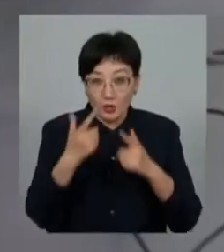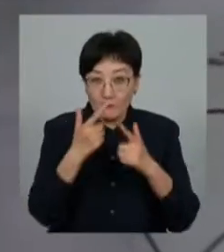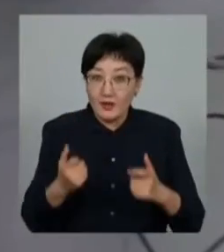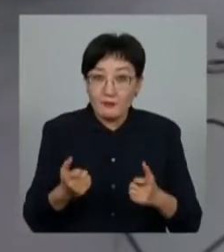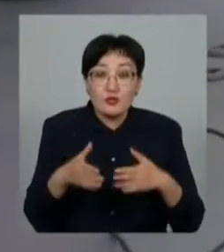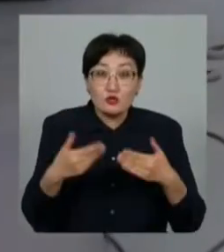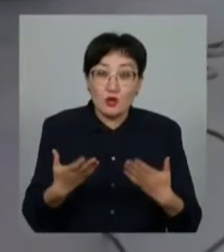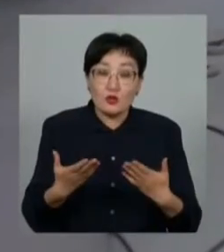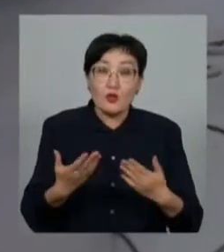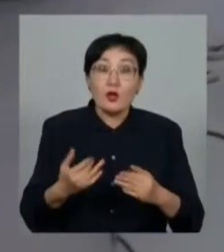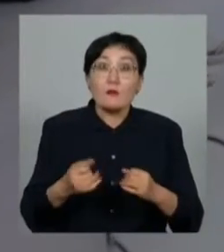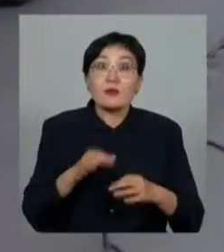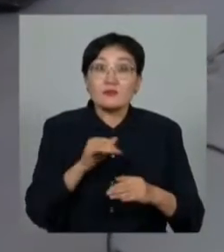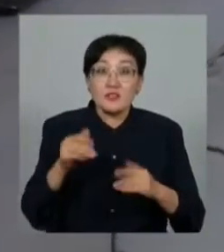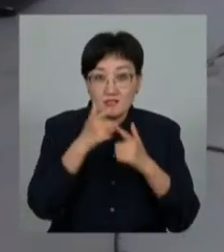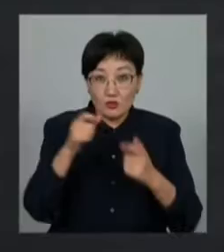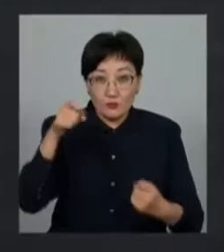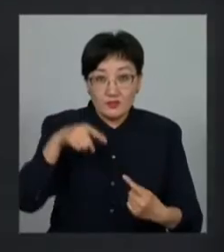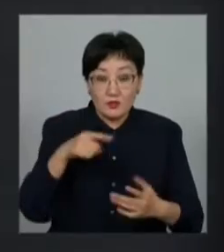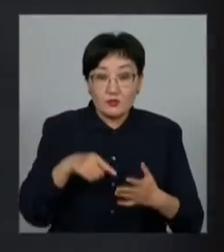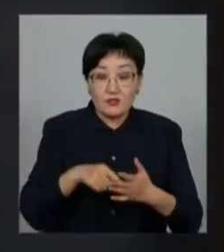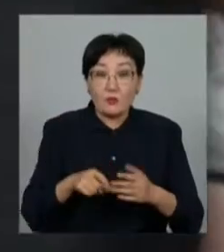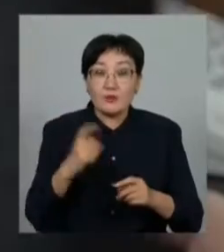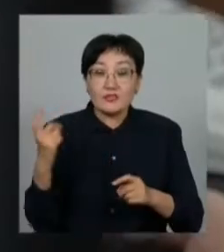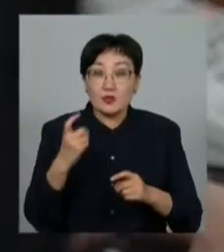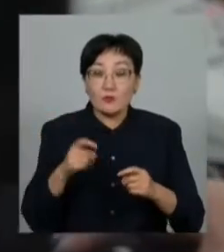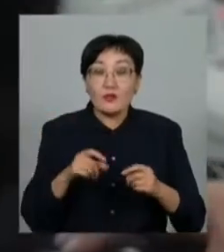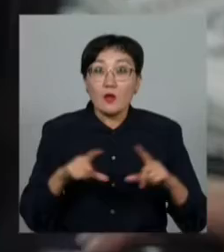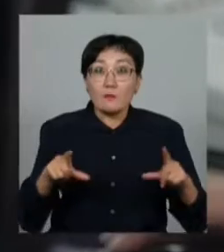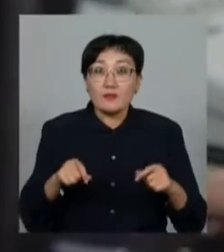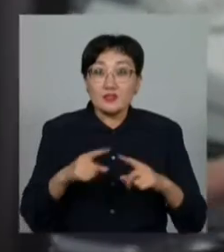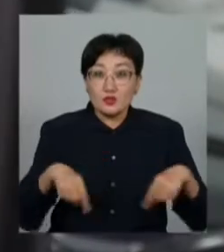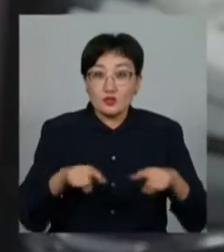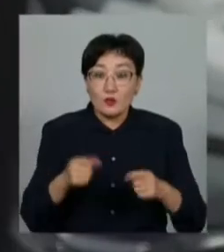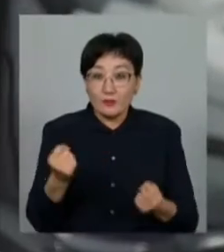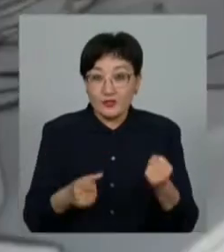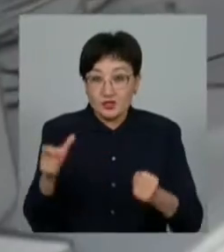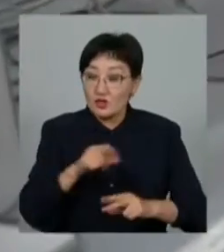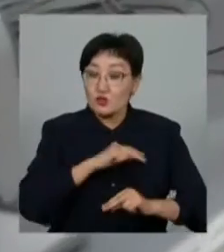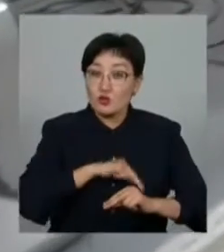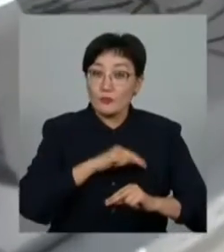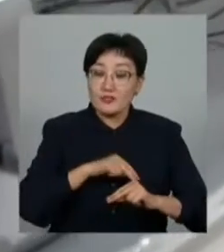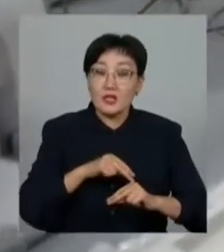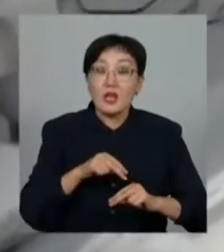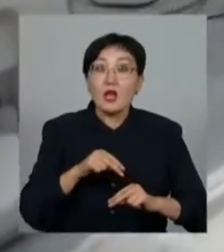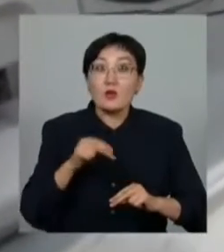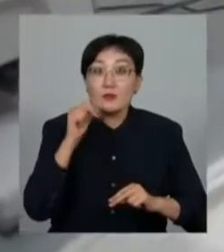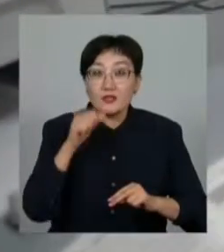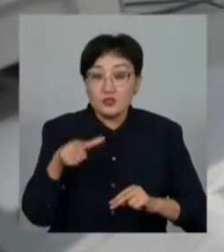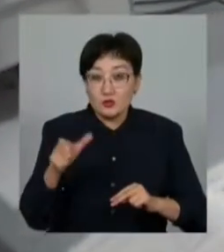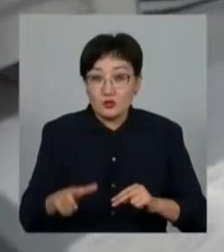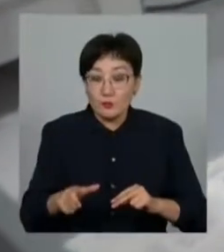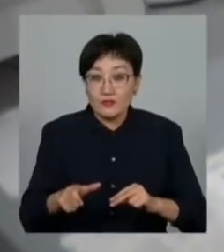ала алмай отыр екен. Ресми ақпаратқа сәйкес, қалалық шаруашылық басқармасы мекемесінде көлік жүргізушісі болып жұмыс істейтін қызметкер